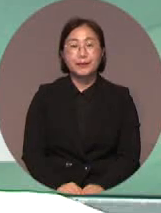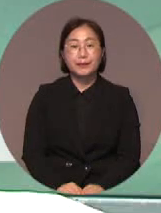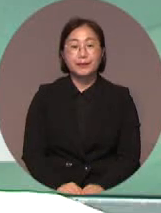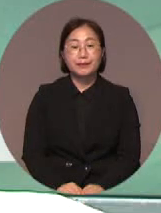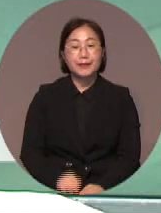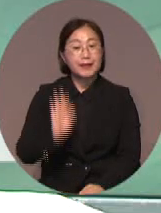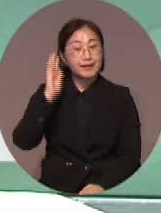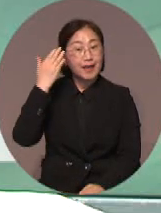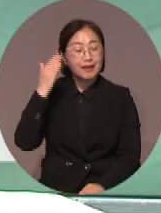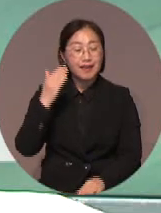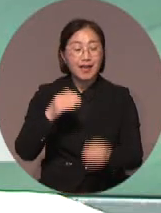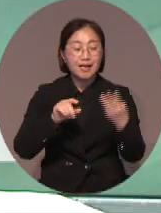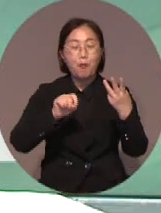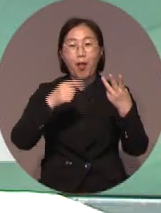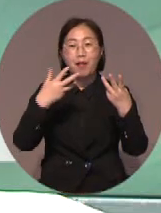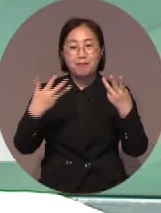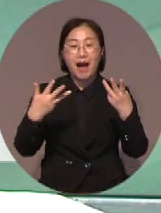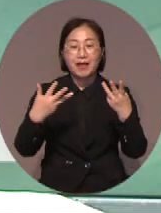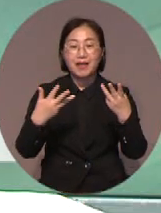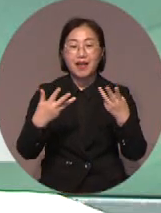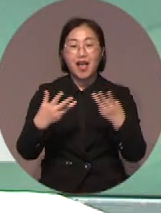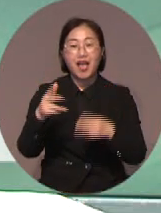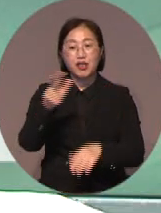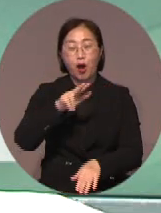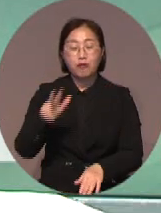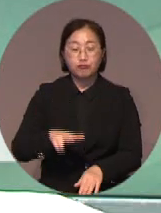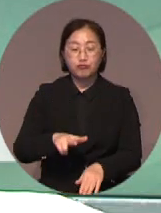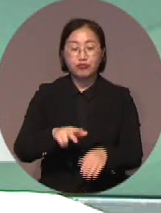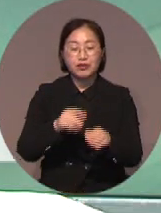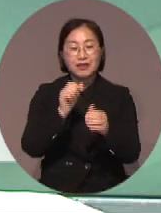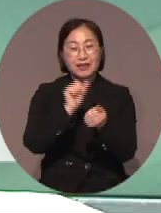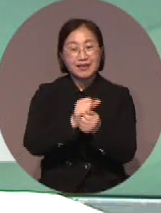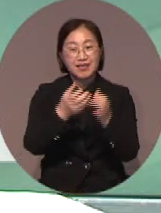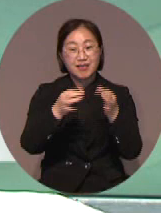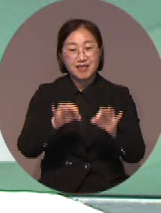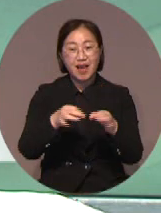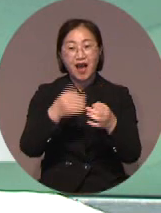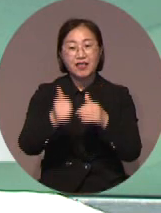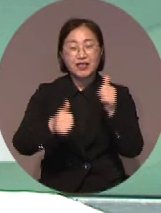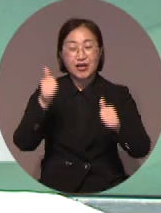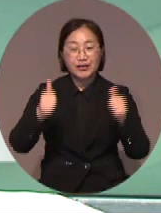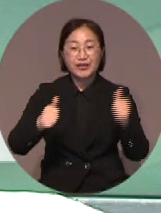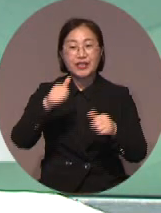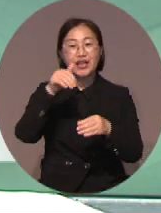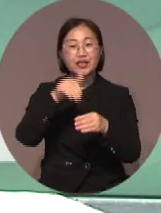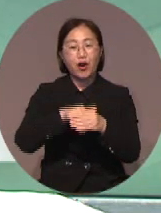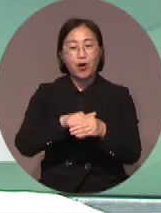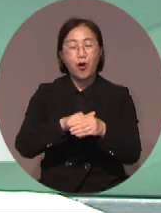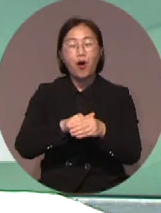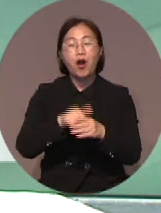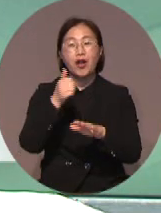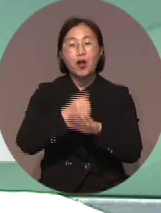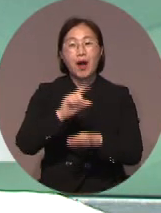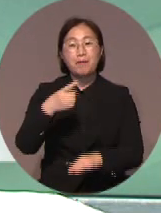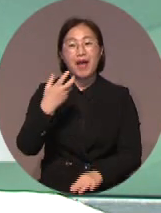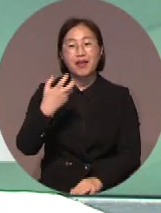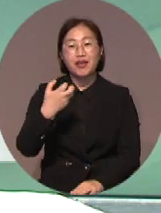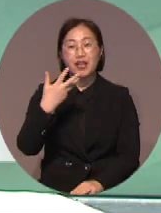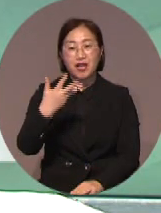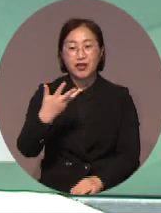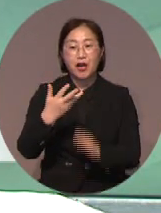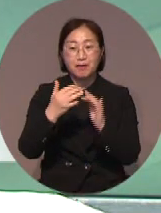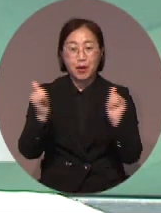최근 치러진 전국 동시 조합장 선거를 통해 지역에서 100여든 세 명의 조합장이 새로 선출됐습니다